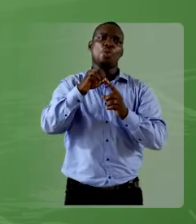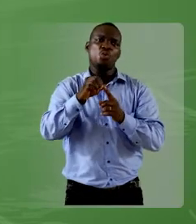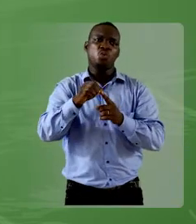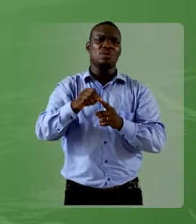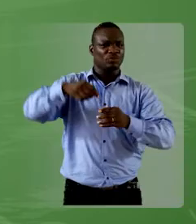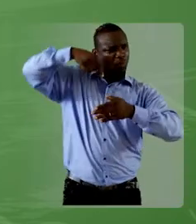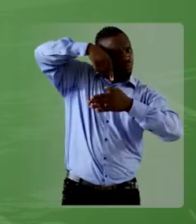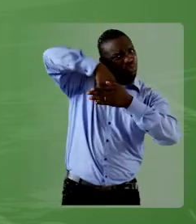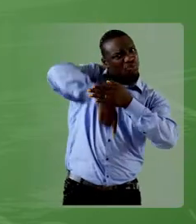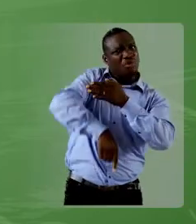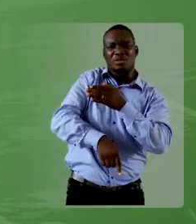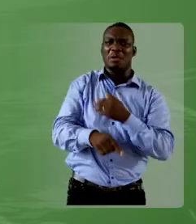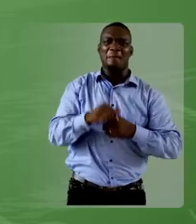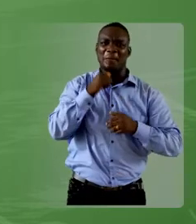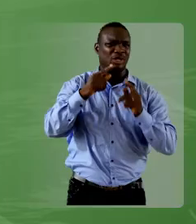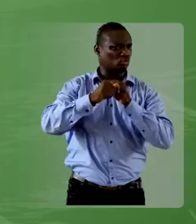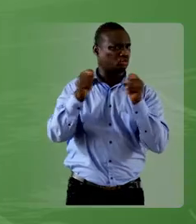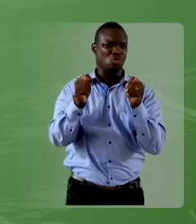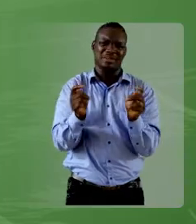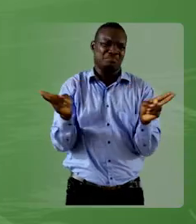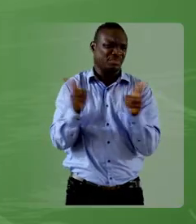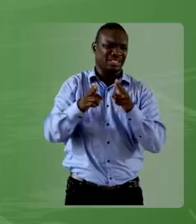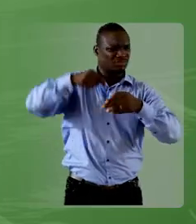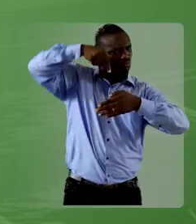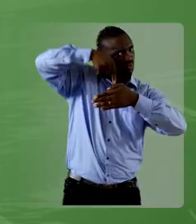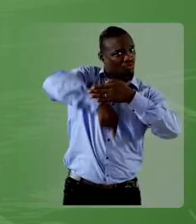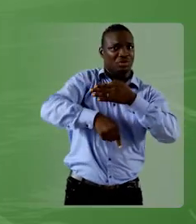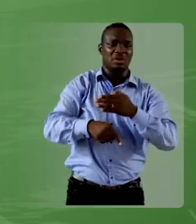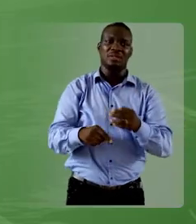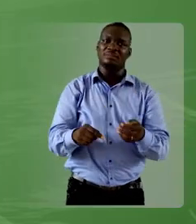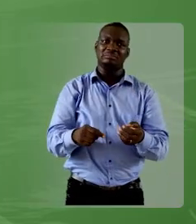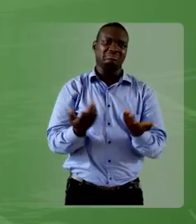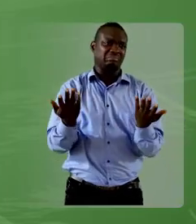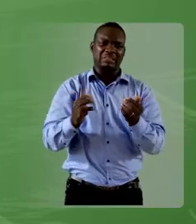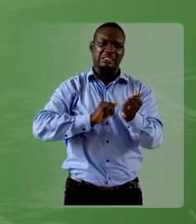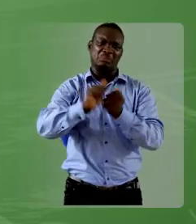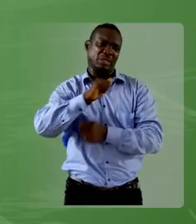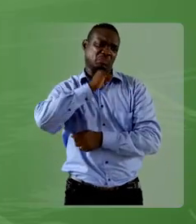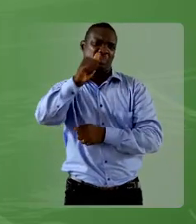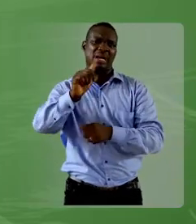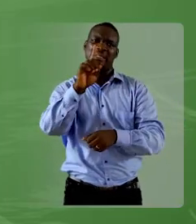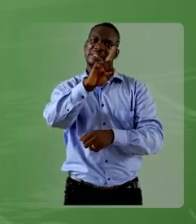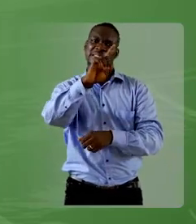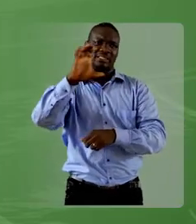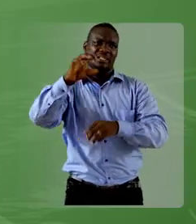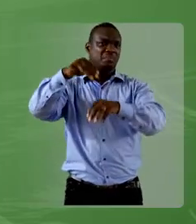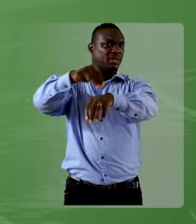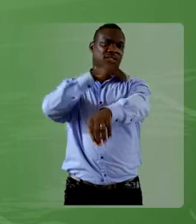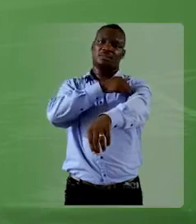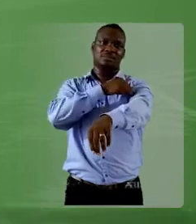profondeur, c'est-à-dire les gîtes dont la profondeur ne dépasse pas les 100 mètres.